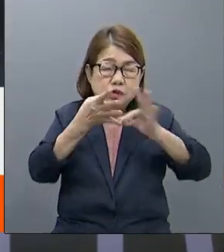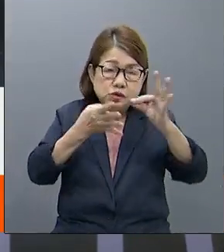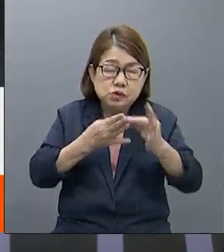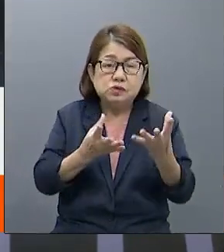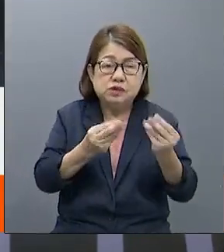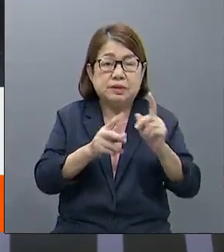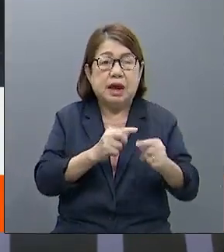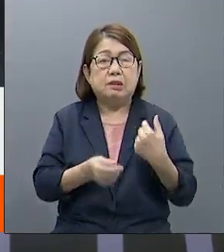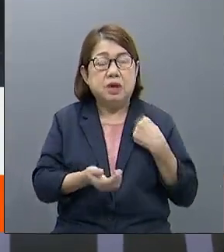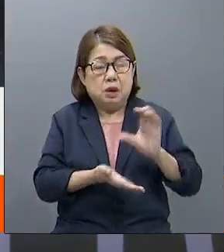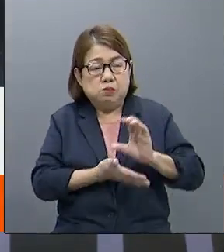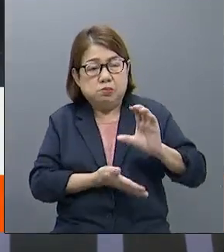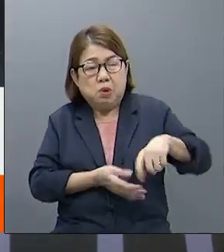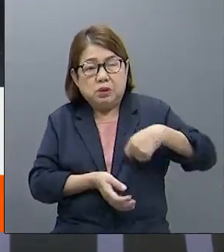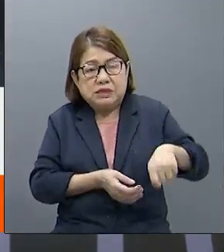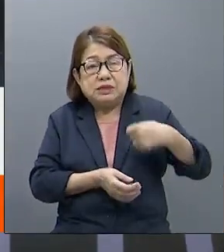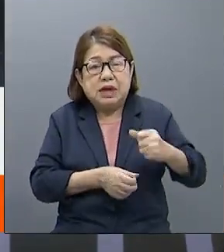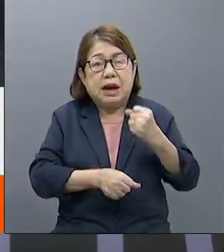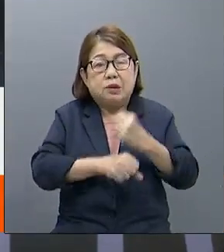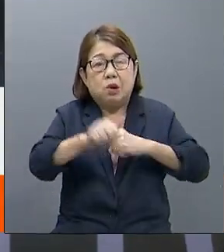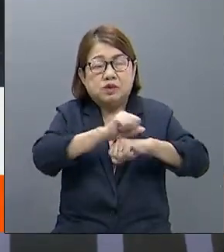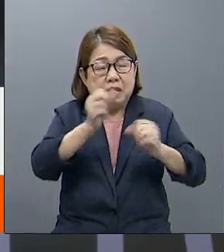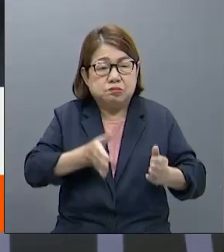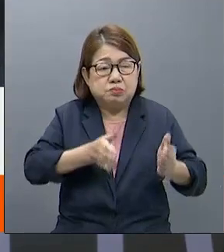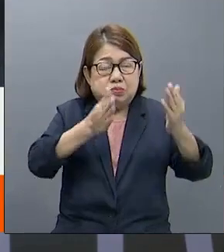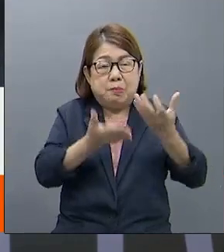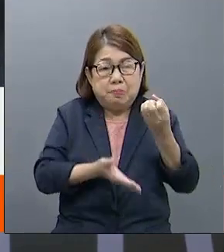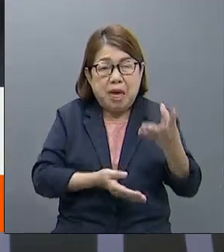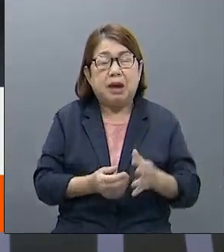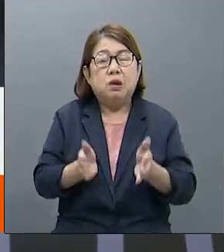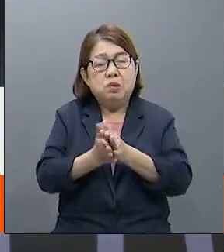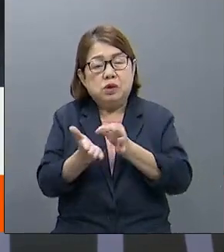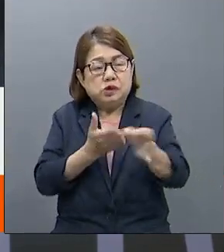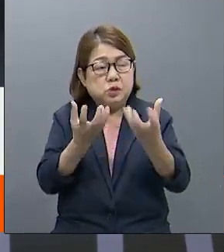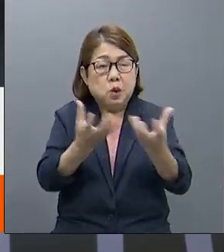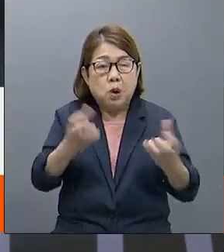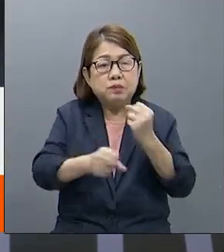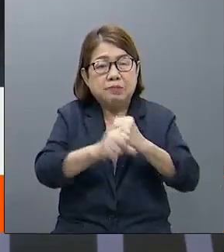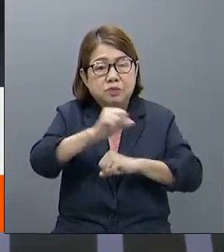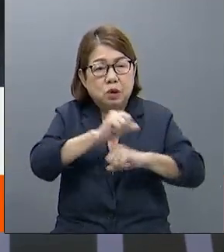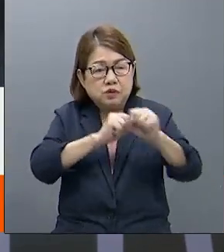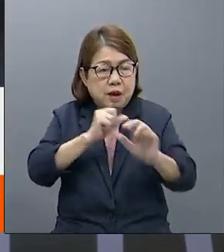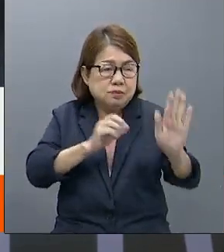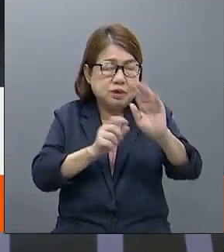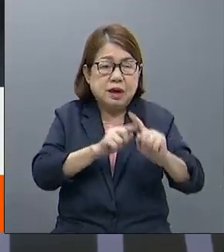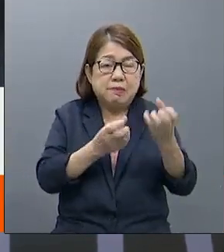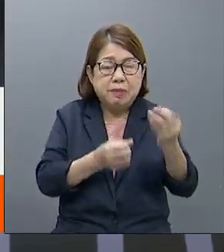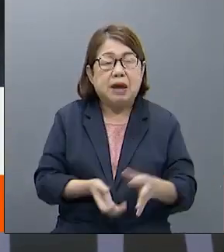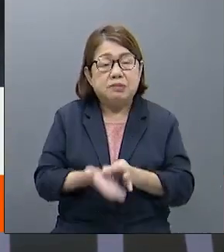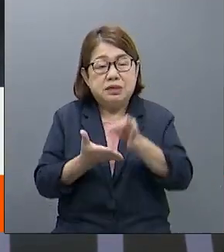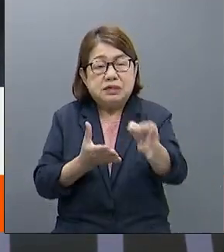การก่อสร้างที่ยังอยู่ในระดับสูงทั้งในส่วนของวัสดุก่อสร้างสำคัญในส่วนของราคาที่ดินรวมถึ